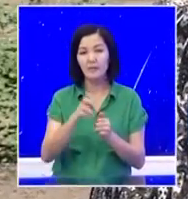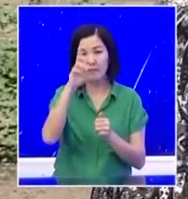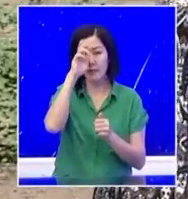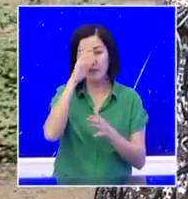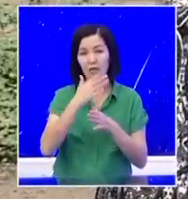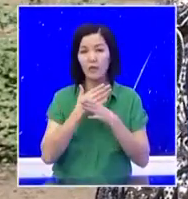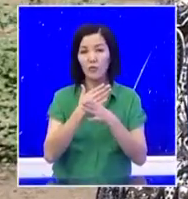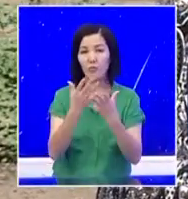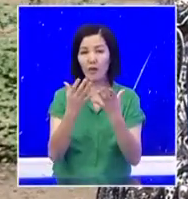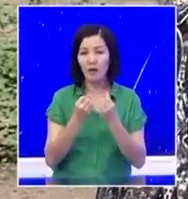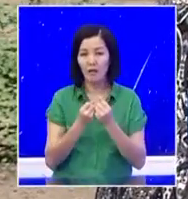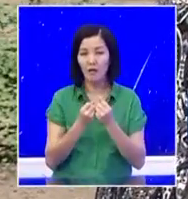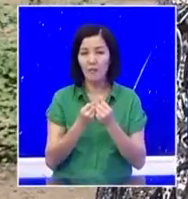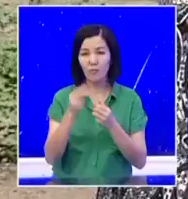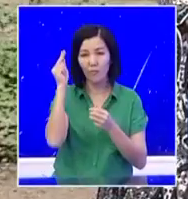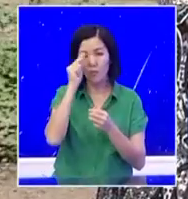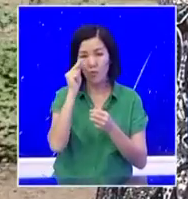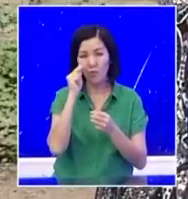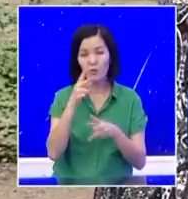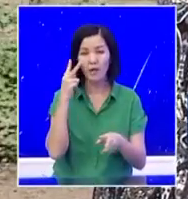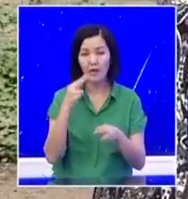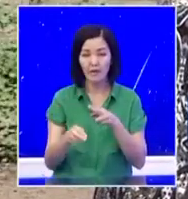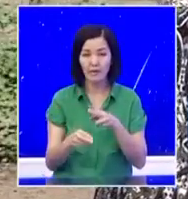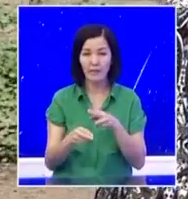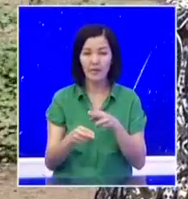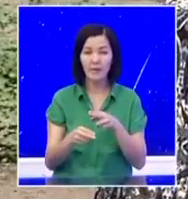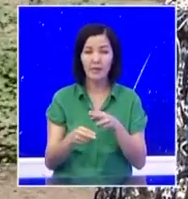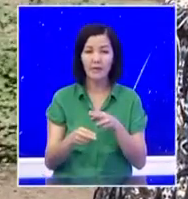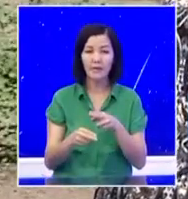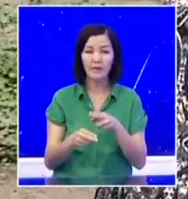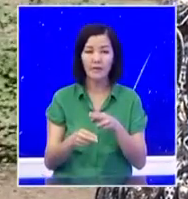мемлекеттен көмек алып, оқуын, курсын бітіріп, міне